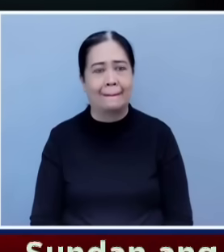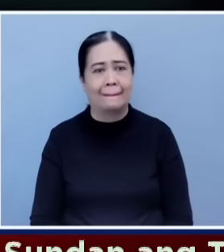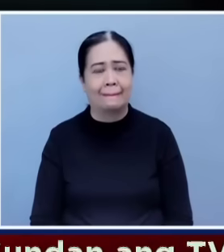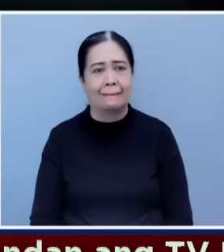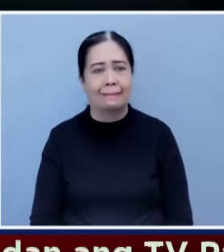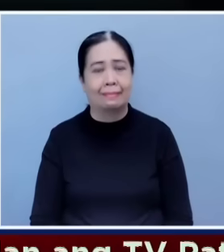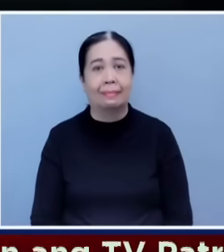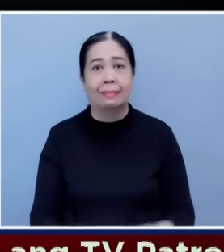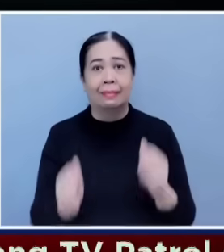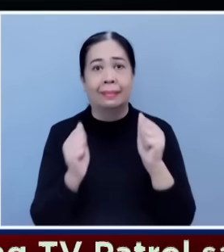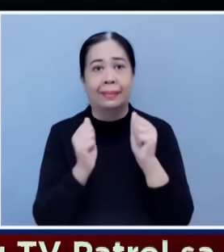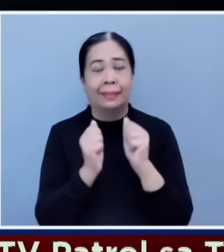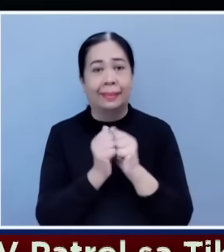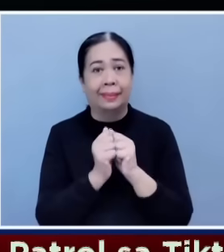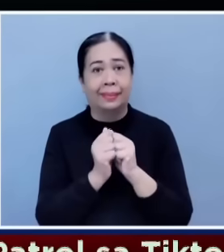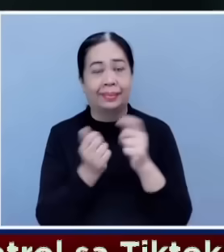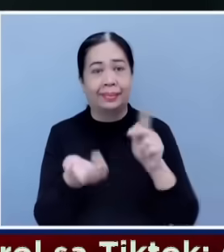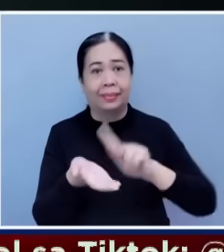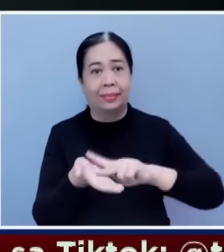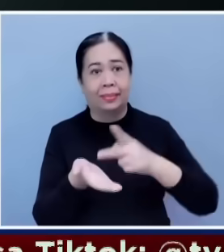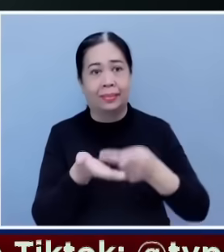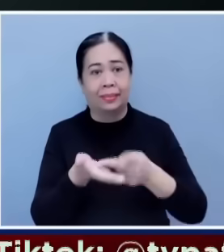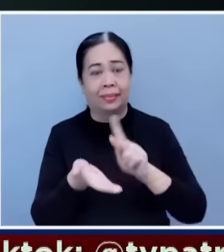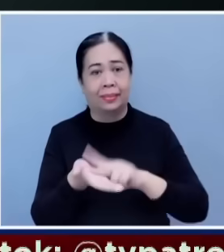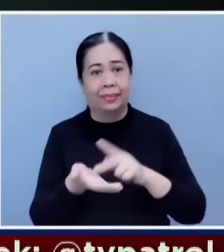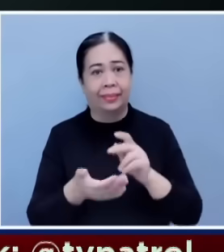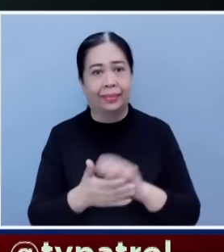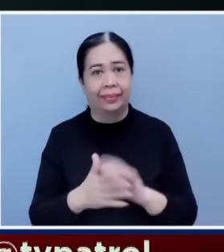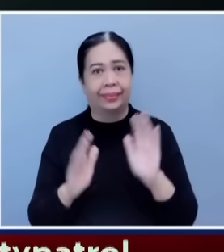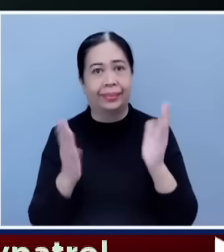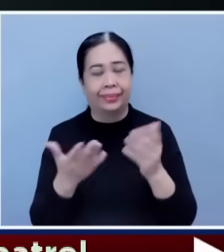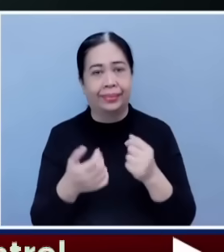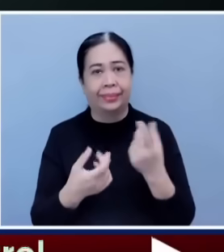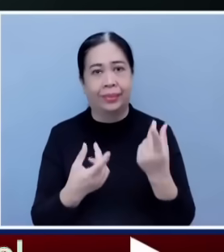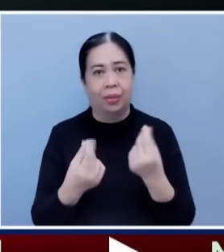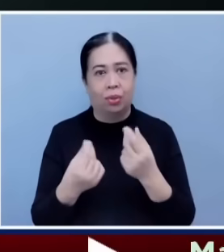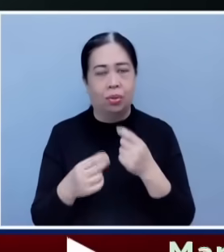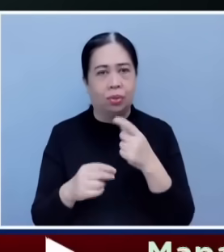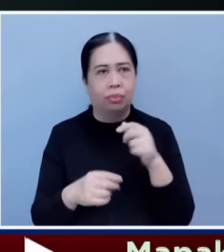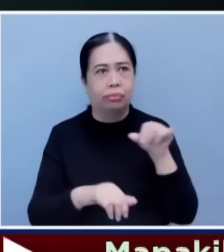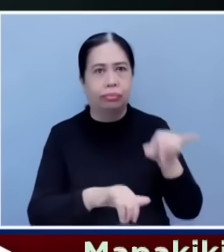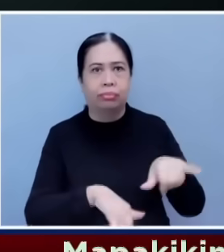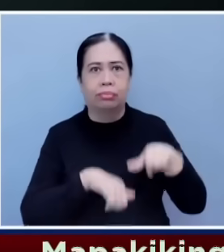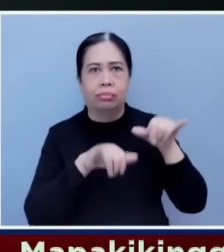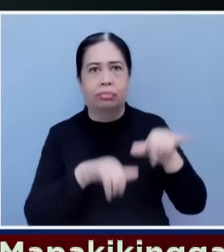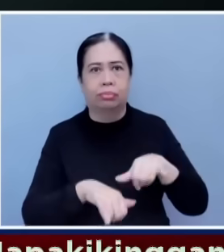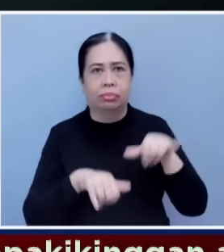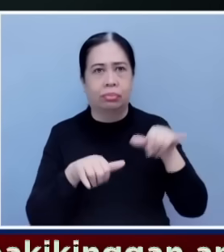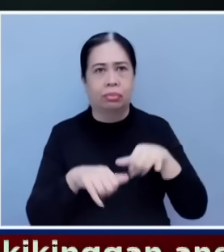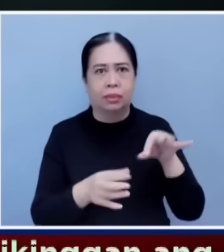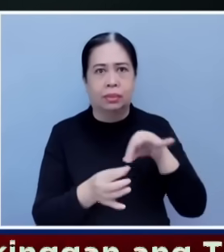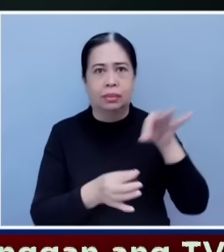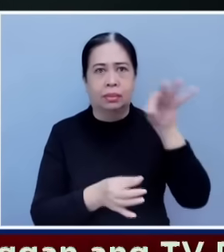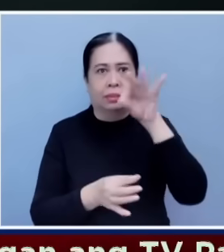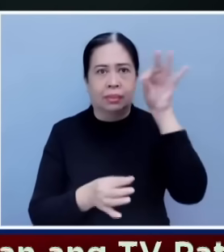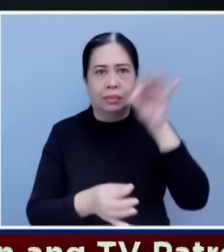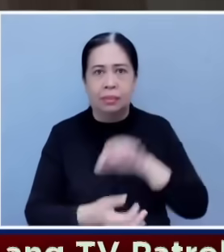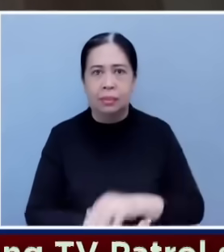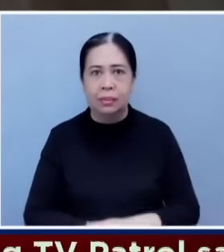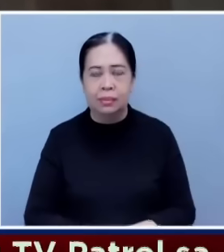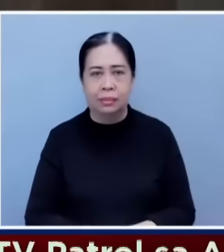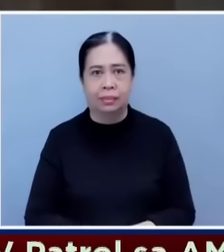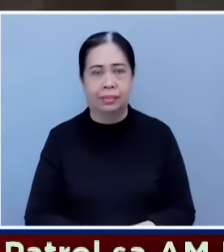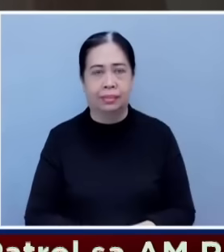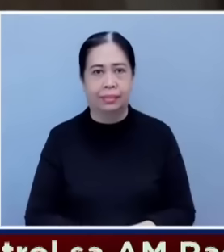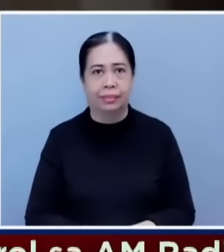Pati ang kusina ng bahay ay tila ginagawa ring tampayan ng mga kaluluwang ligaw. Minsan po